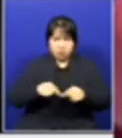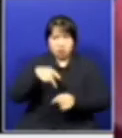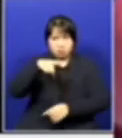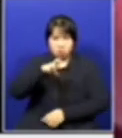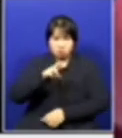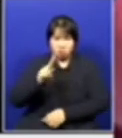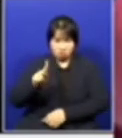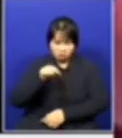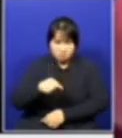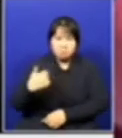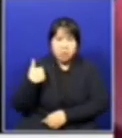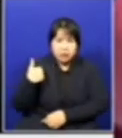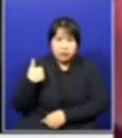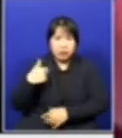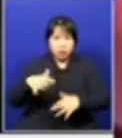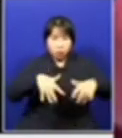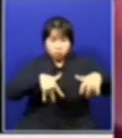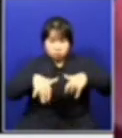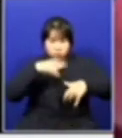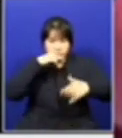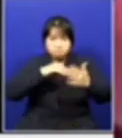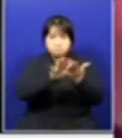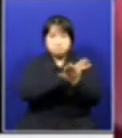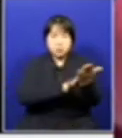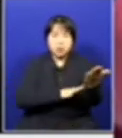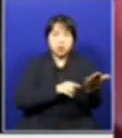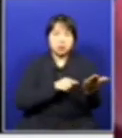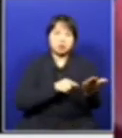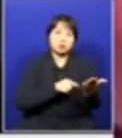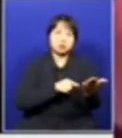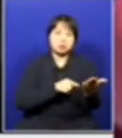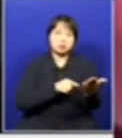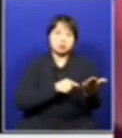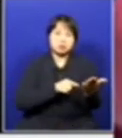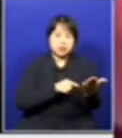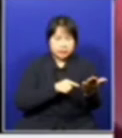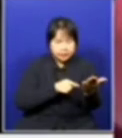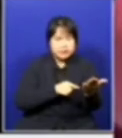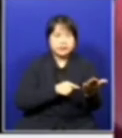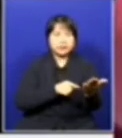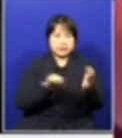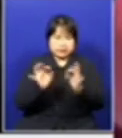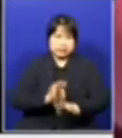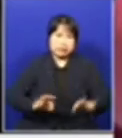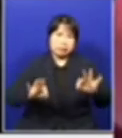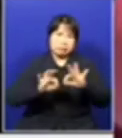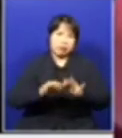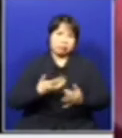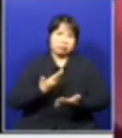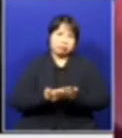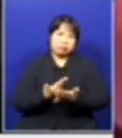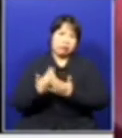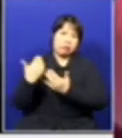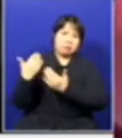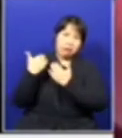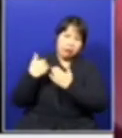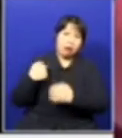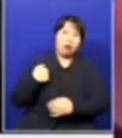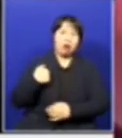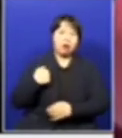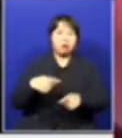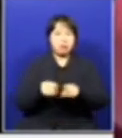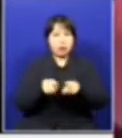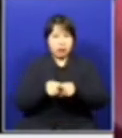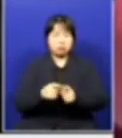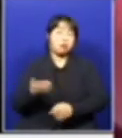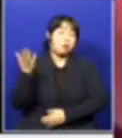พี่น้องประชาชนทั้งประเทศมีส่วนในการเป็นหนี้ร่วมเพราะนั้นเมื่อวานท่านนายก